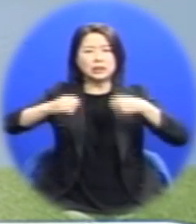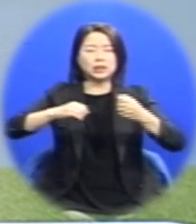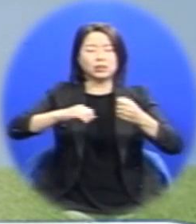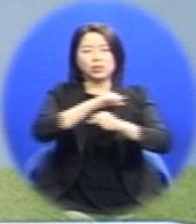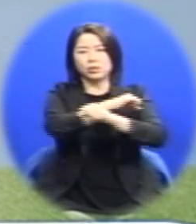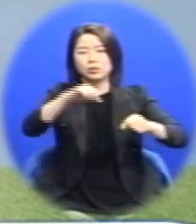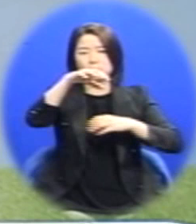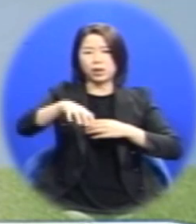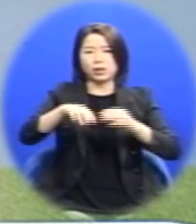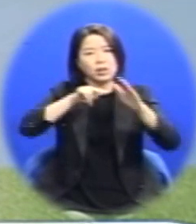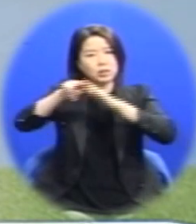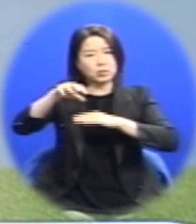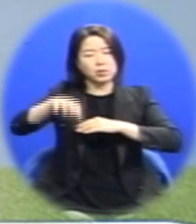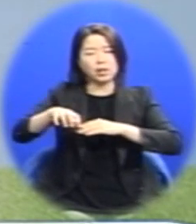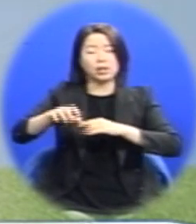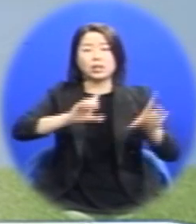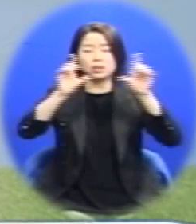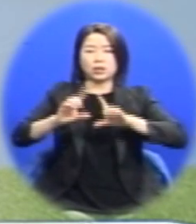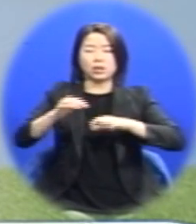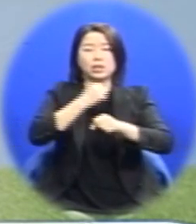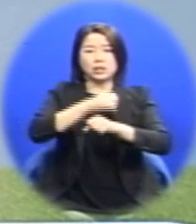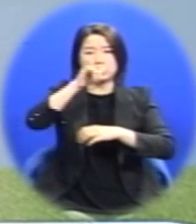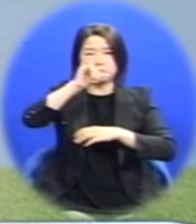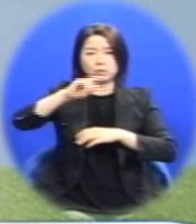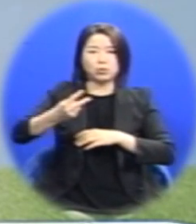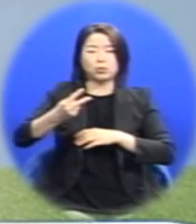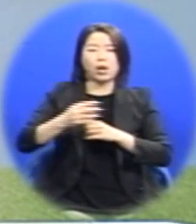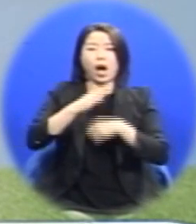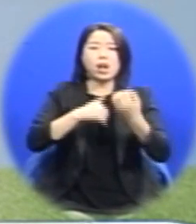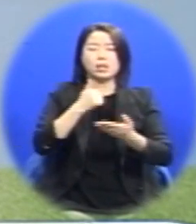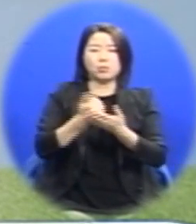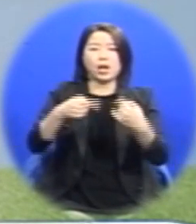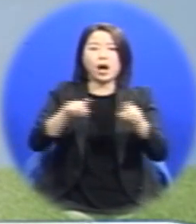들판에서 쫓겨 피난살이를 했었지만 하나님이 함께